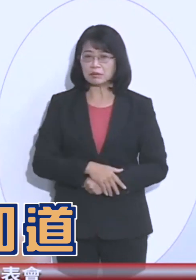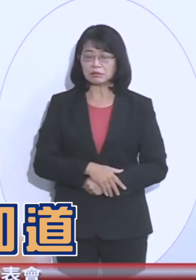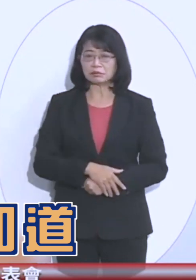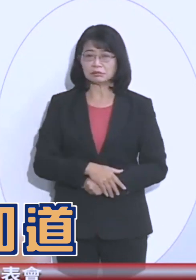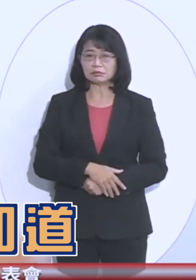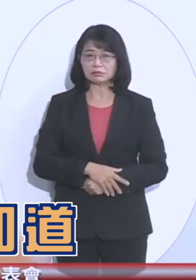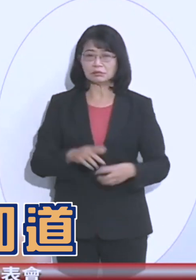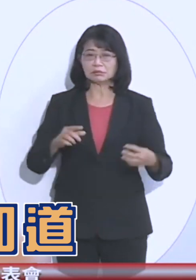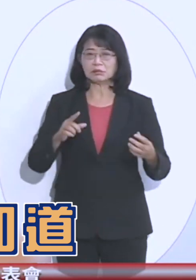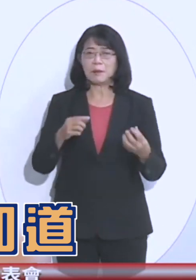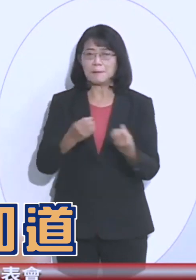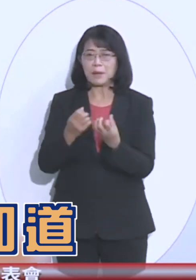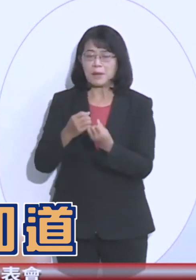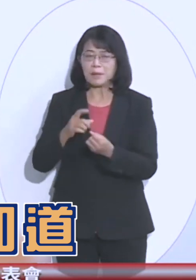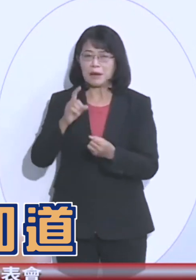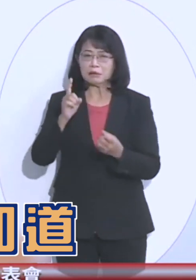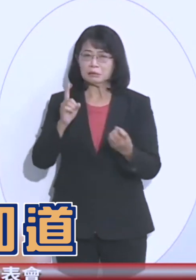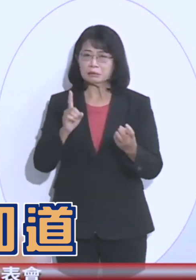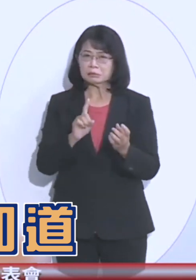无人知。